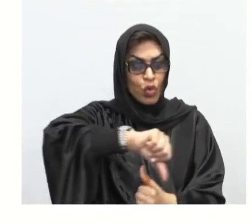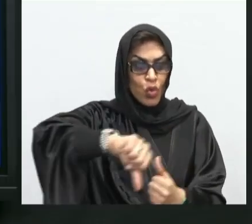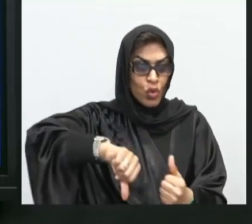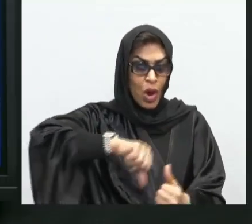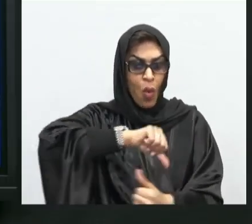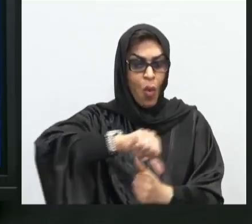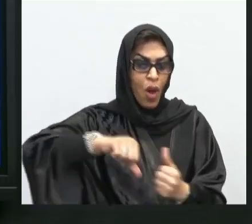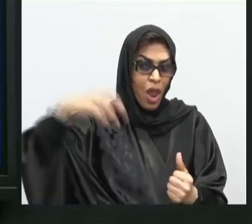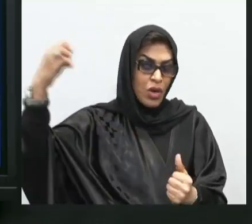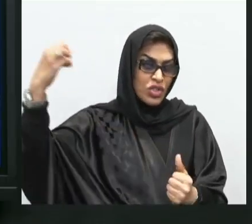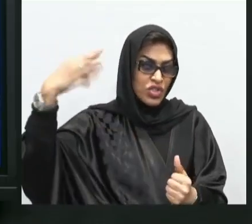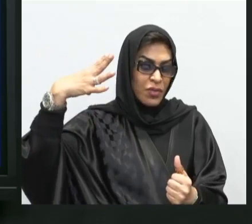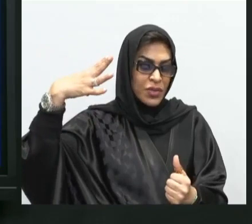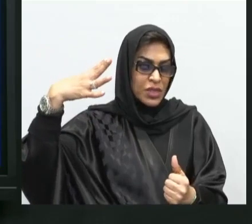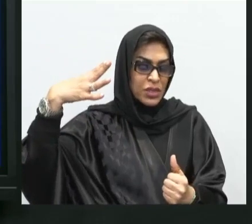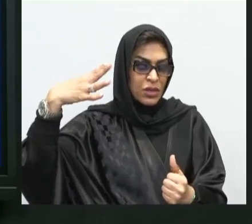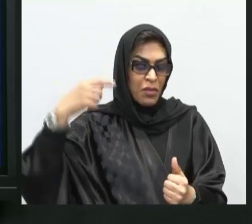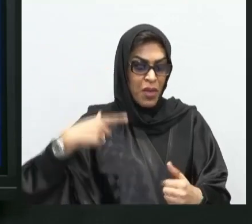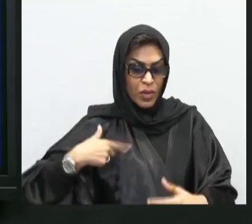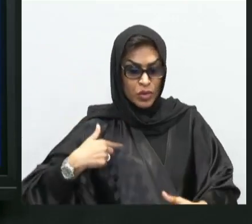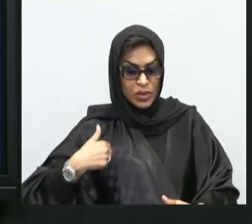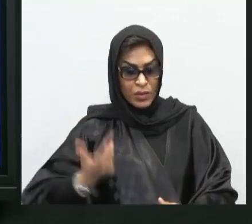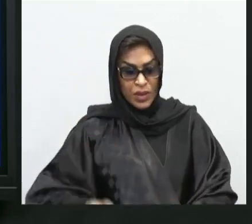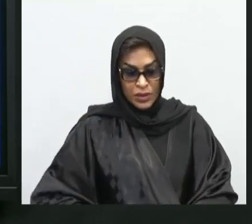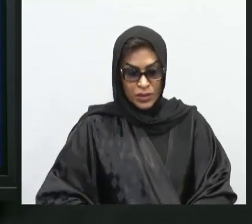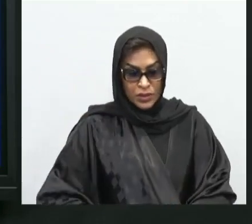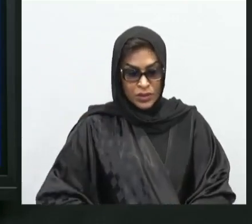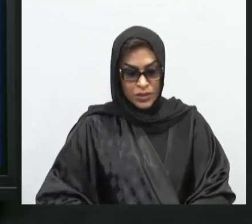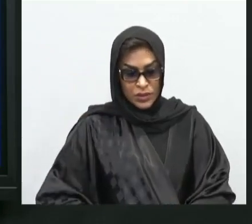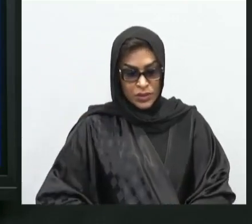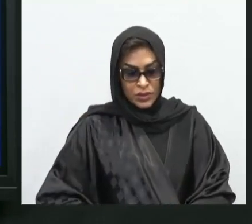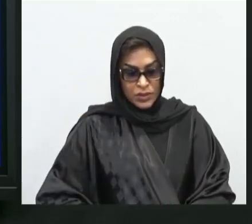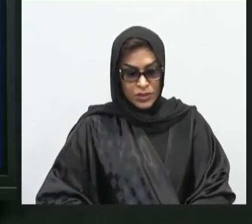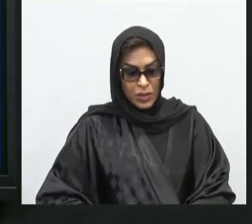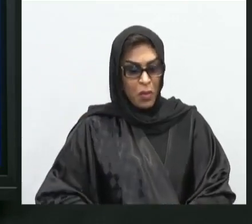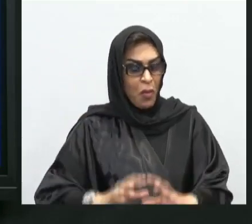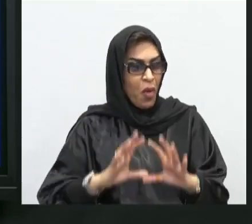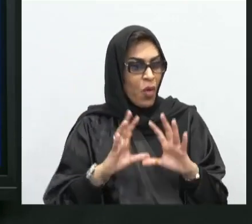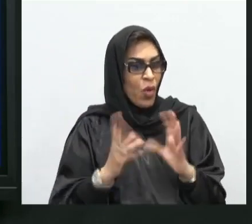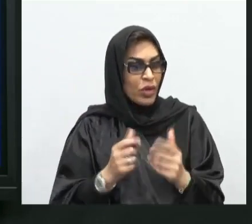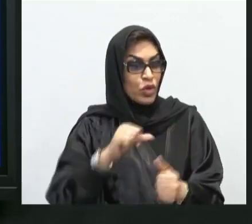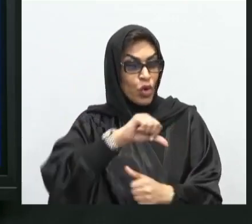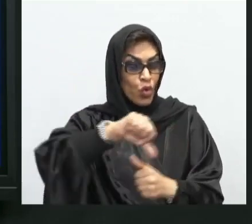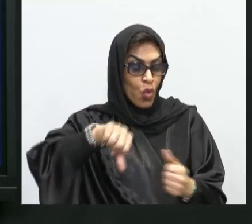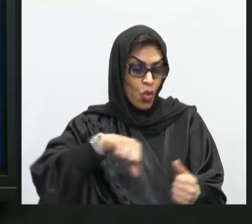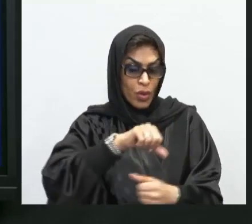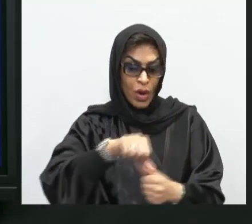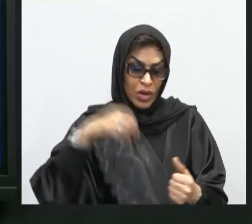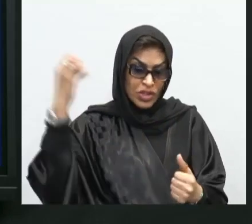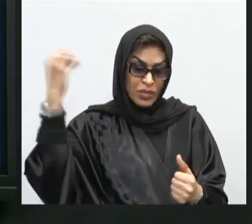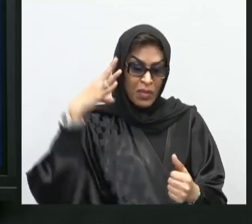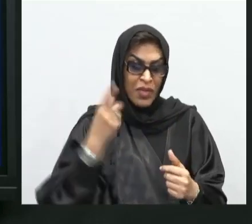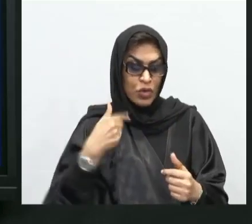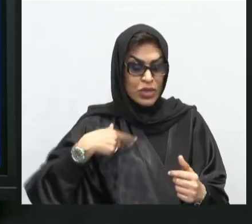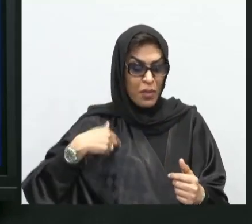تدور حول الشمس ماذا نسميها الاقبار الكواكب والاجسام الاخرى وتدور حول